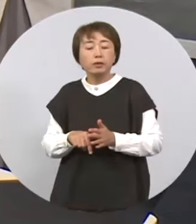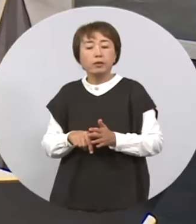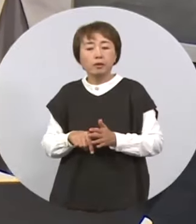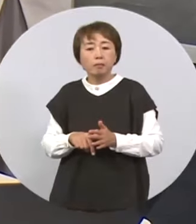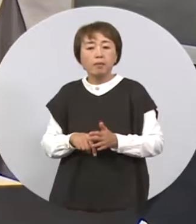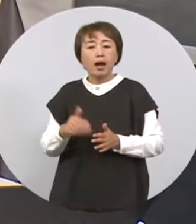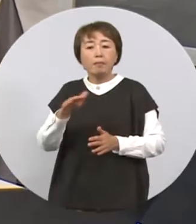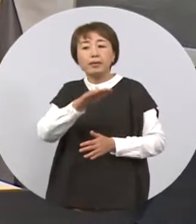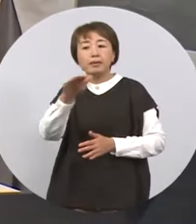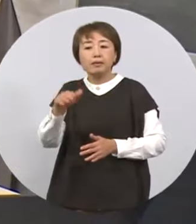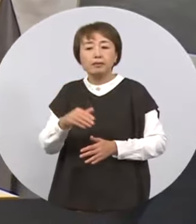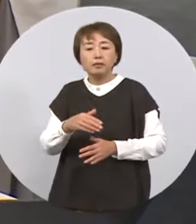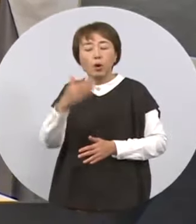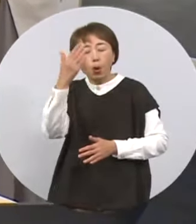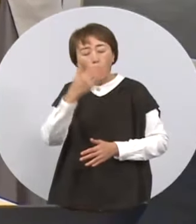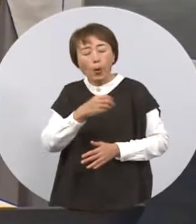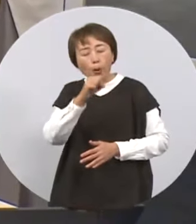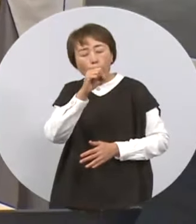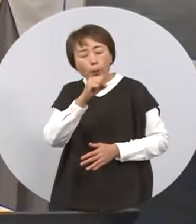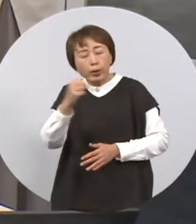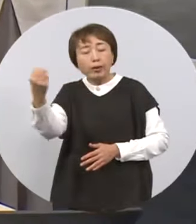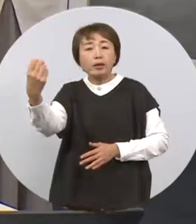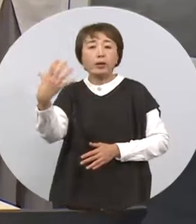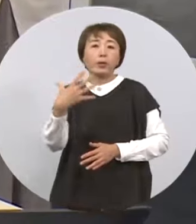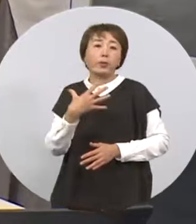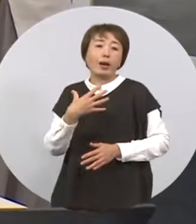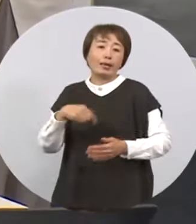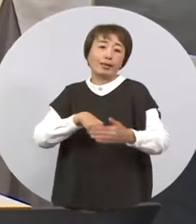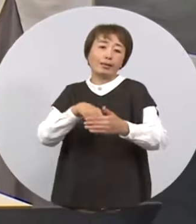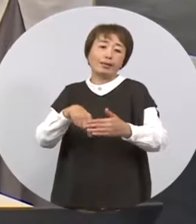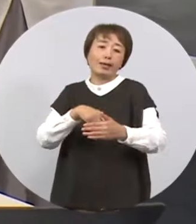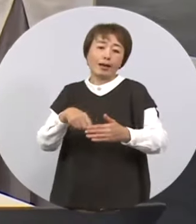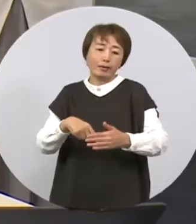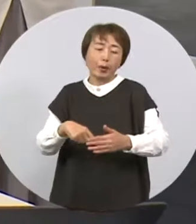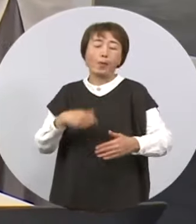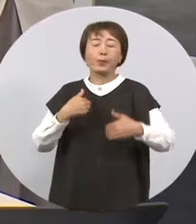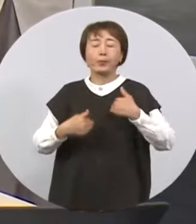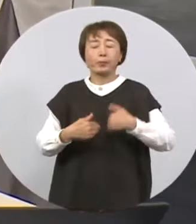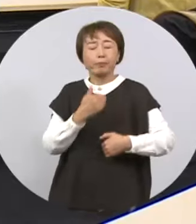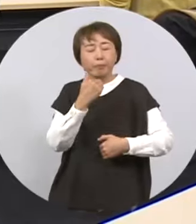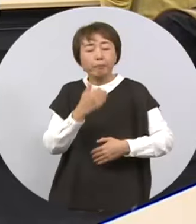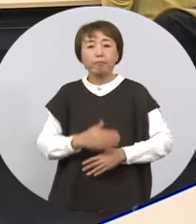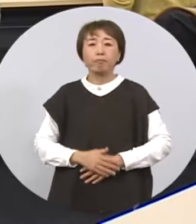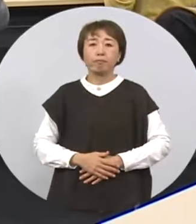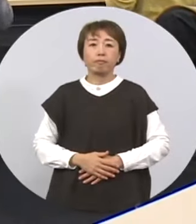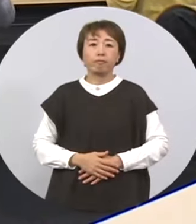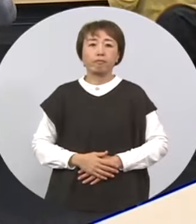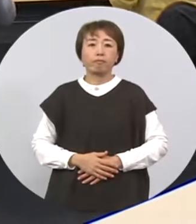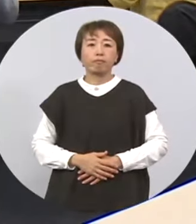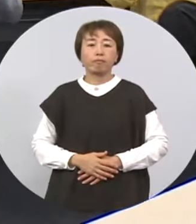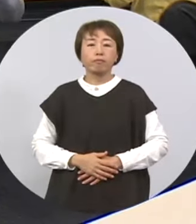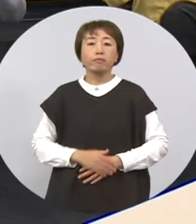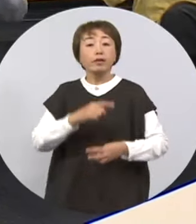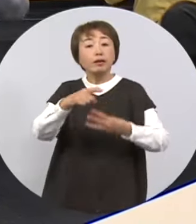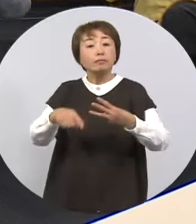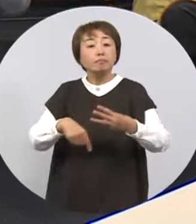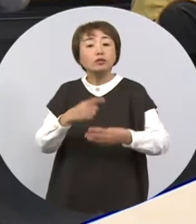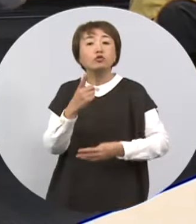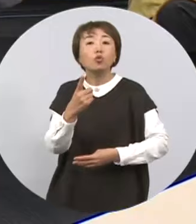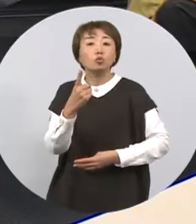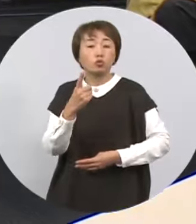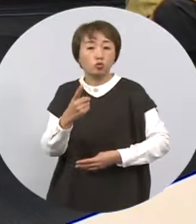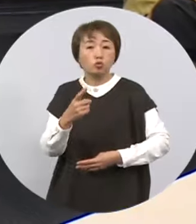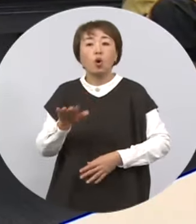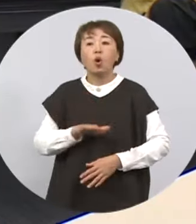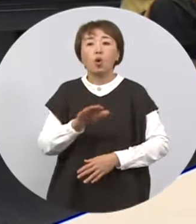反響の多かった回になりますので、ぜひお楽しみいただけたらと思います。 その一つである子どもの居